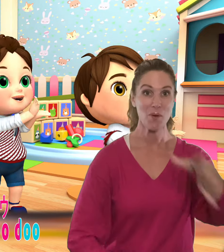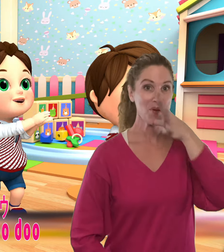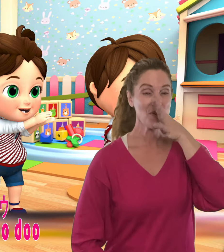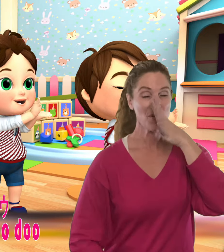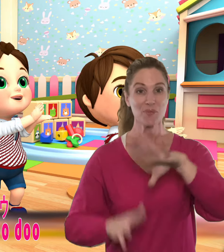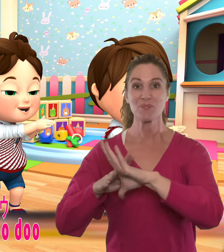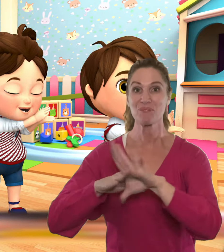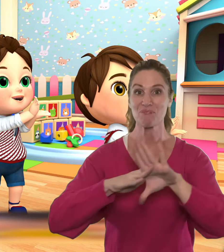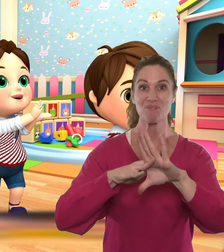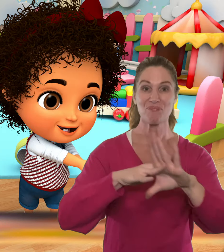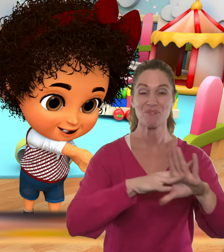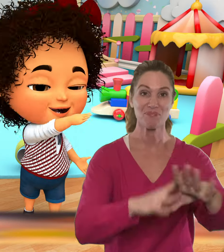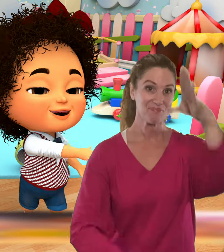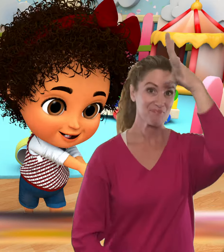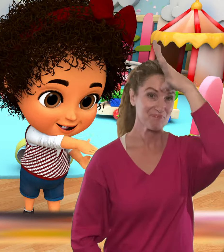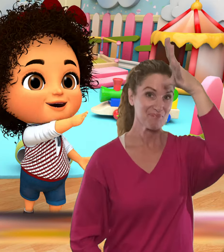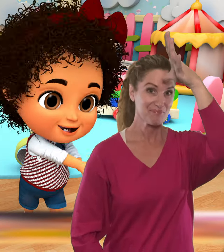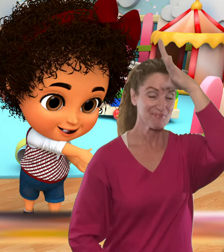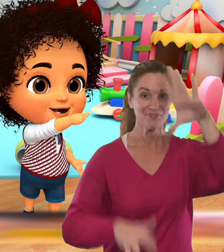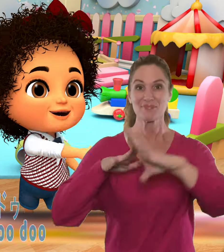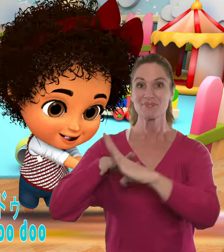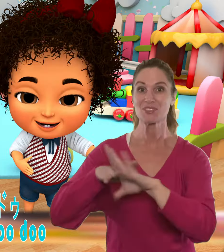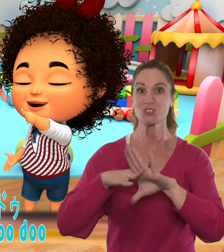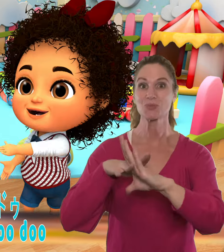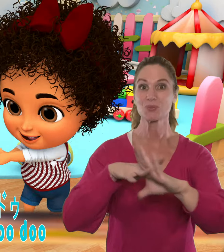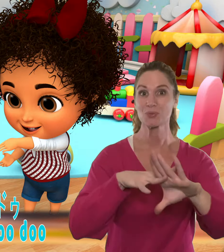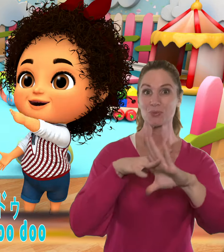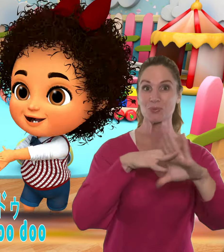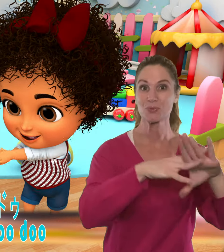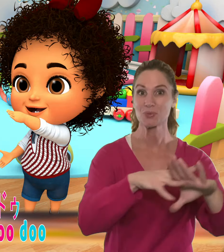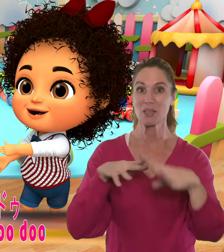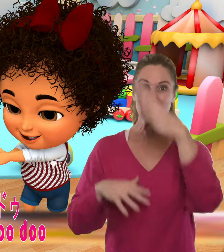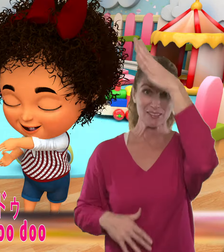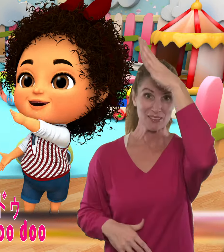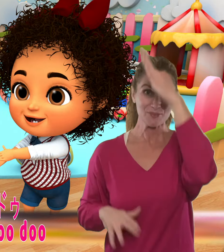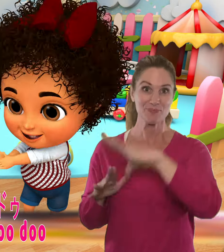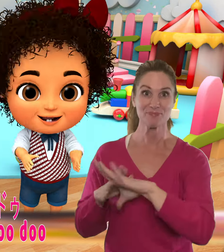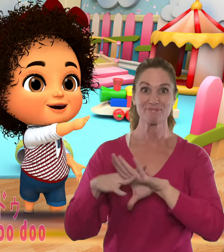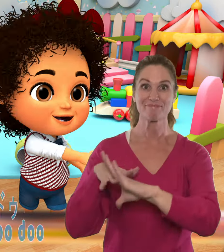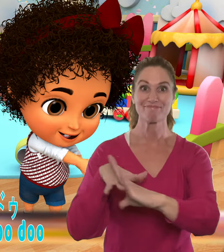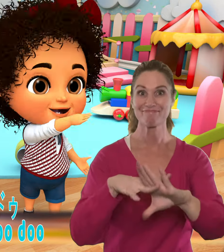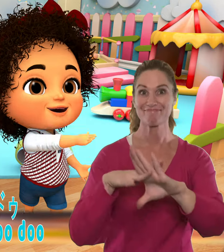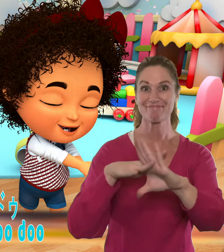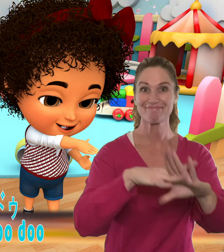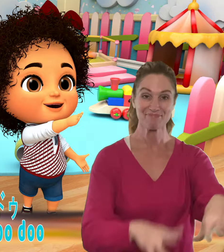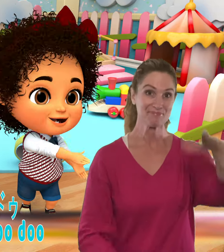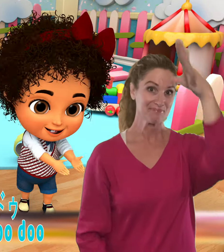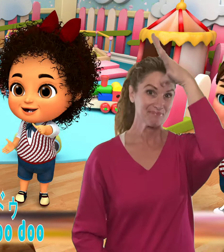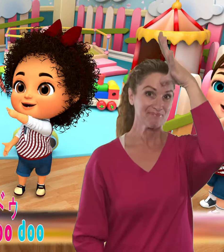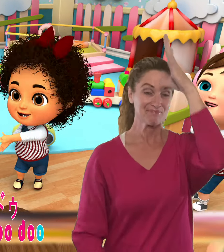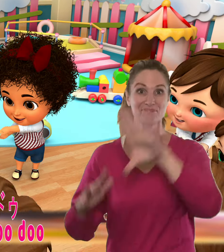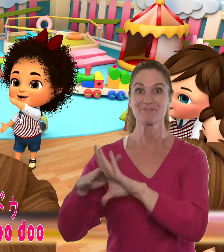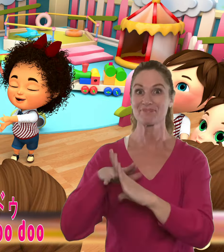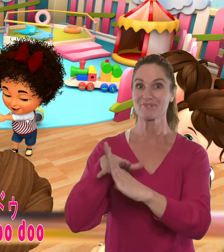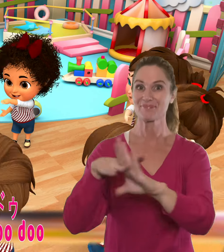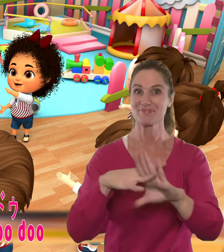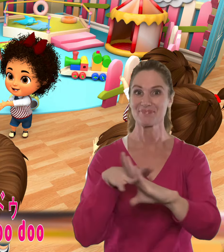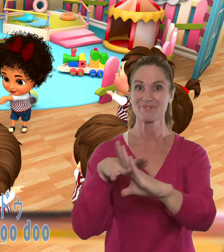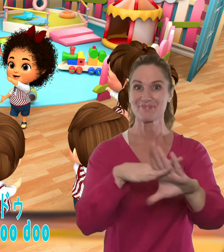ZMamaZPAZPAZ